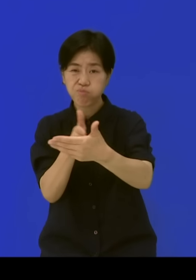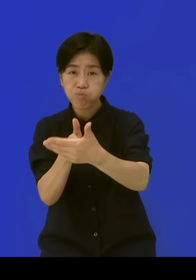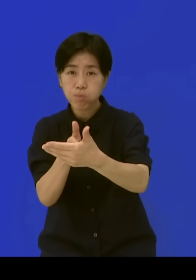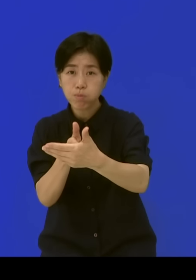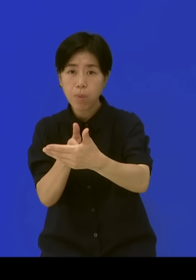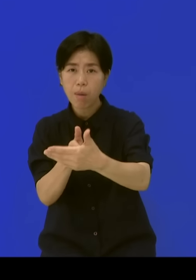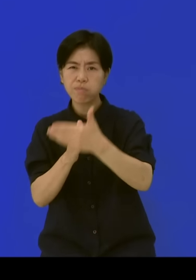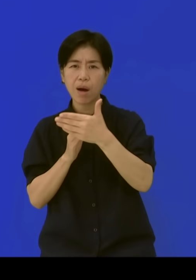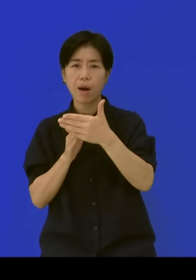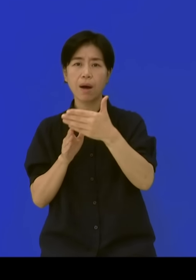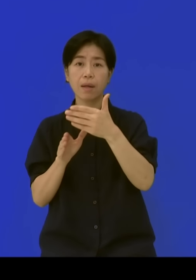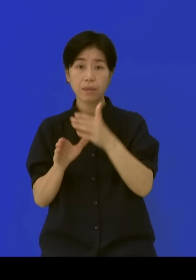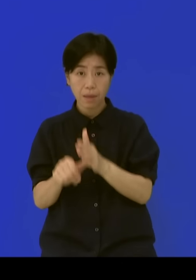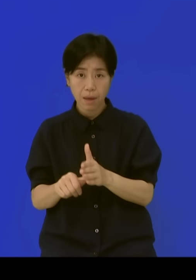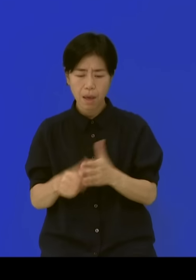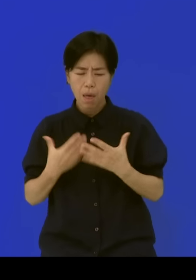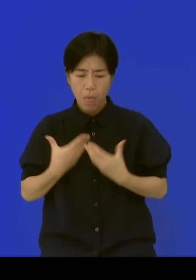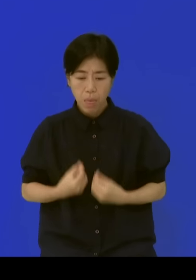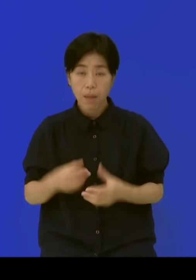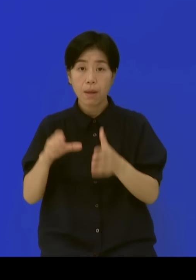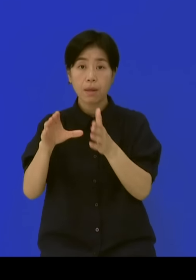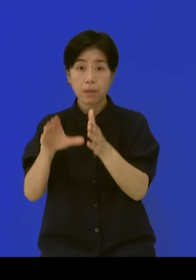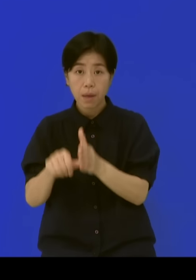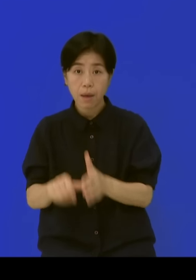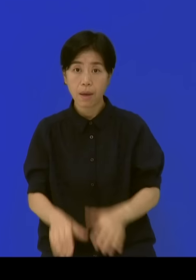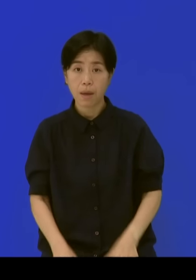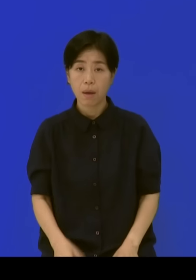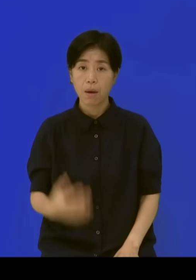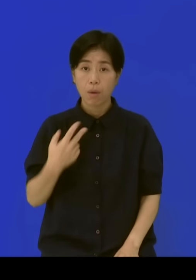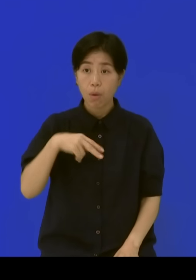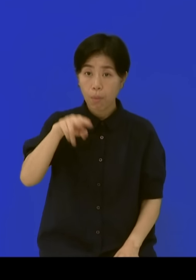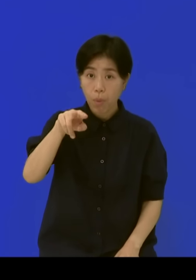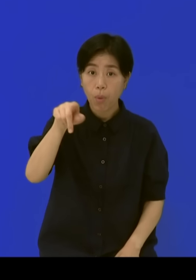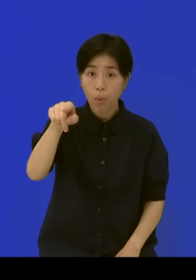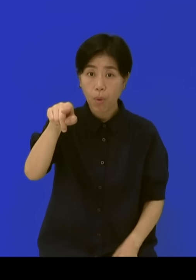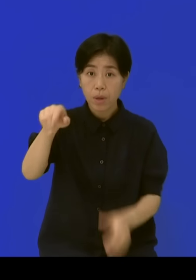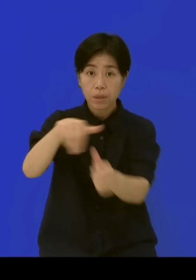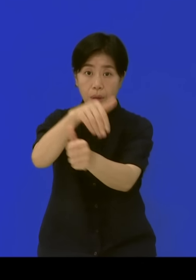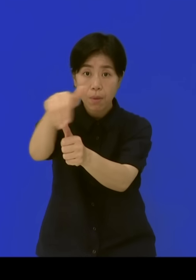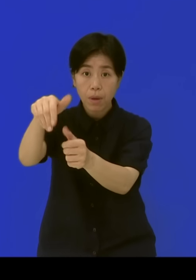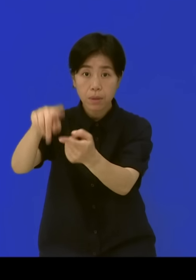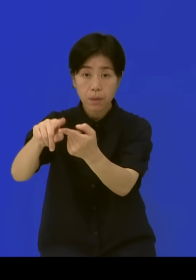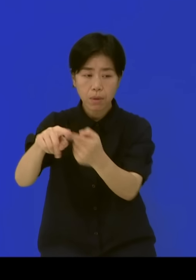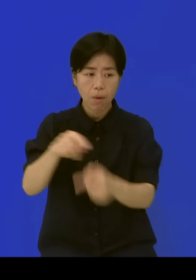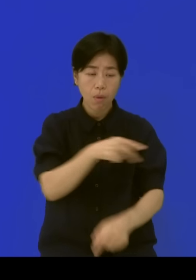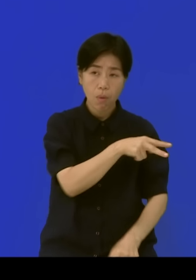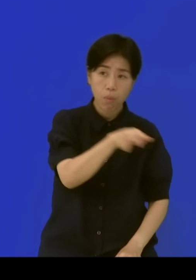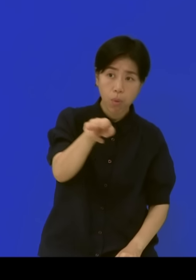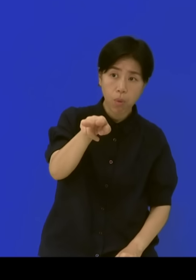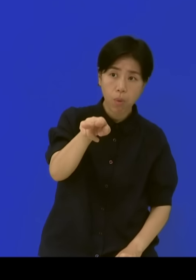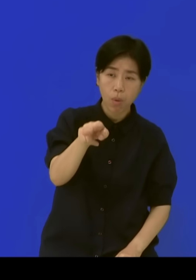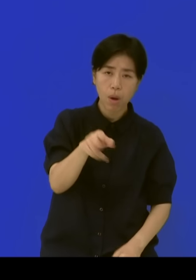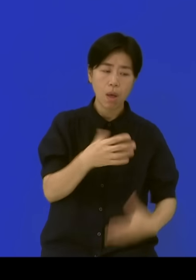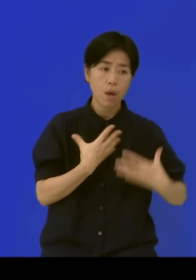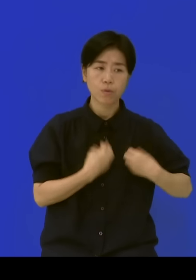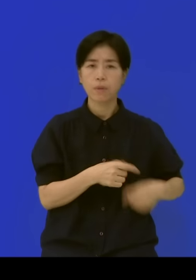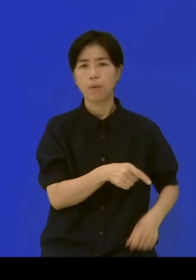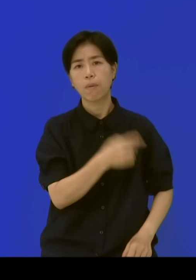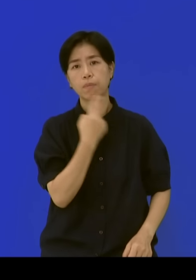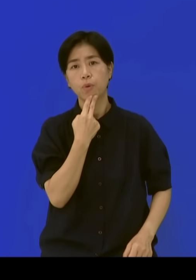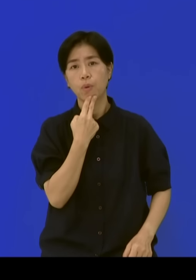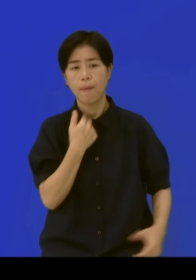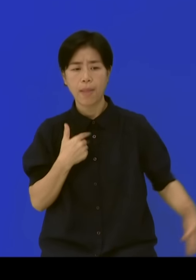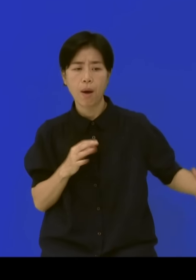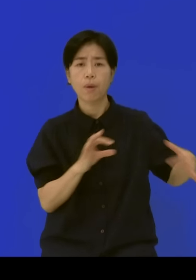그 좌절과 무엇인가에 의해서 압도당할 때 똑같은 사실로 인해서 도무지 압도당할 줄 모르는 사람들과